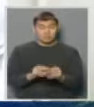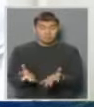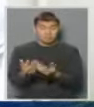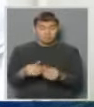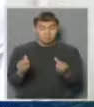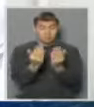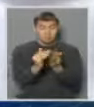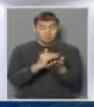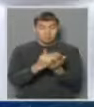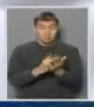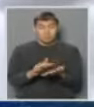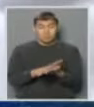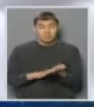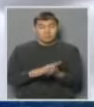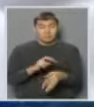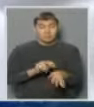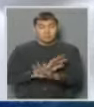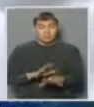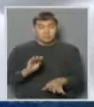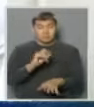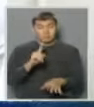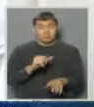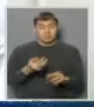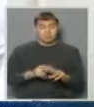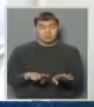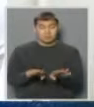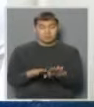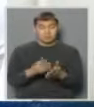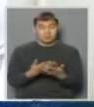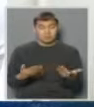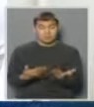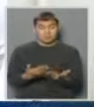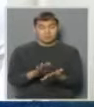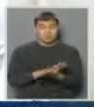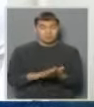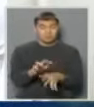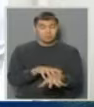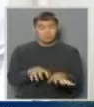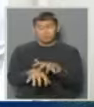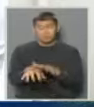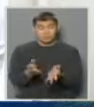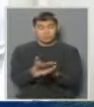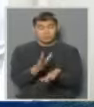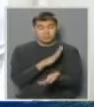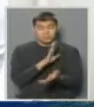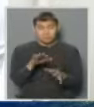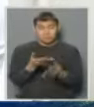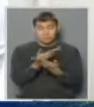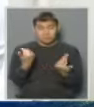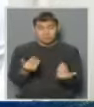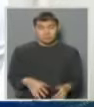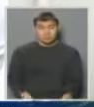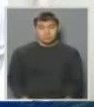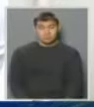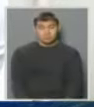аламыз. Оны қорқудың қажеті жоқ. Pfizer вакцинасы бұда жаңағы аллергия дейміз ғой. Аллергия болатын компоненттерде